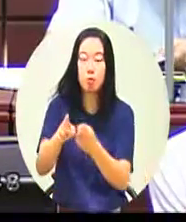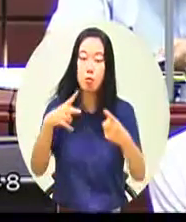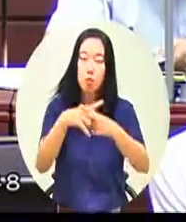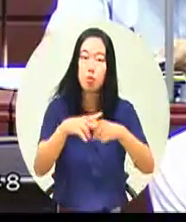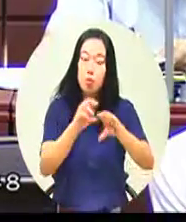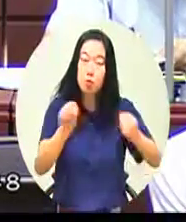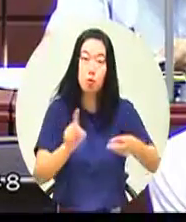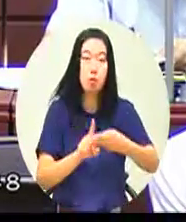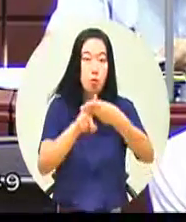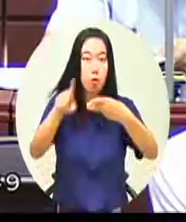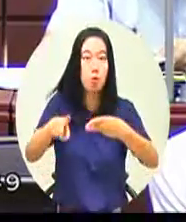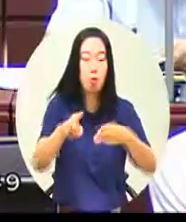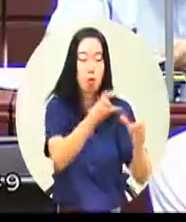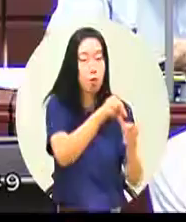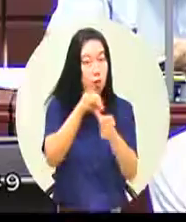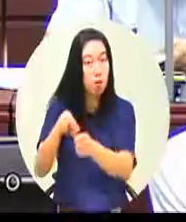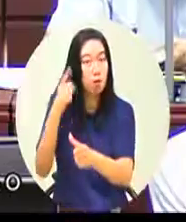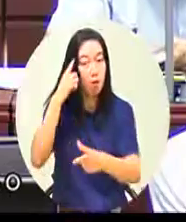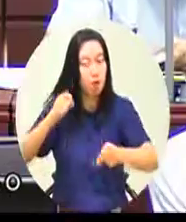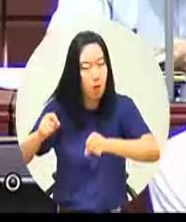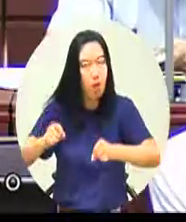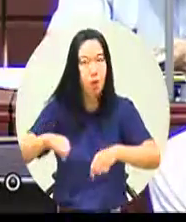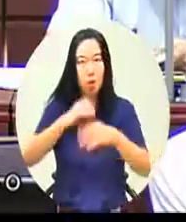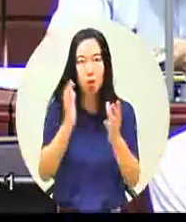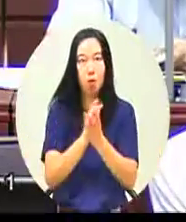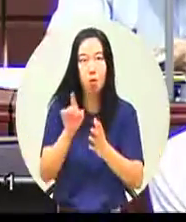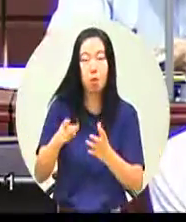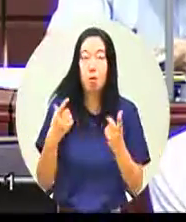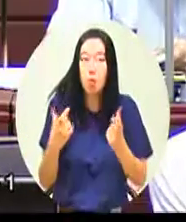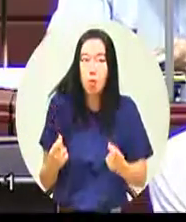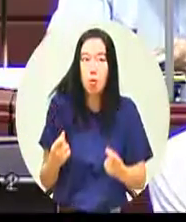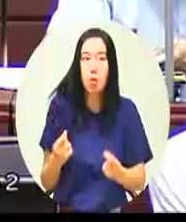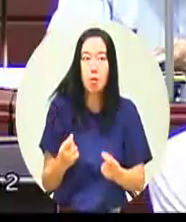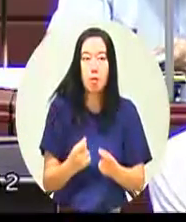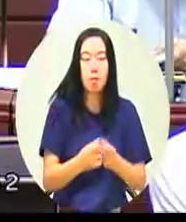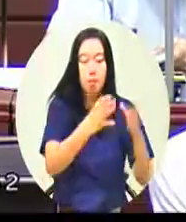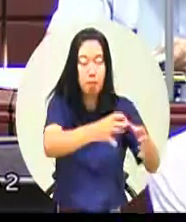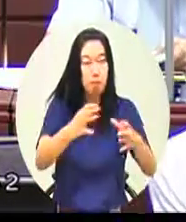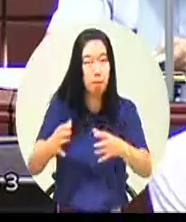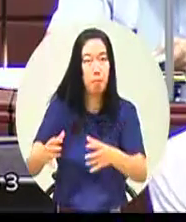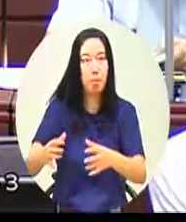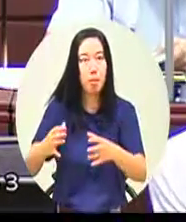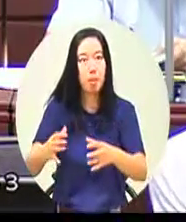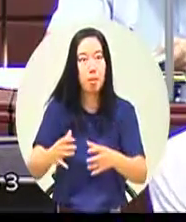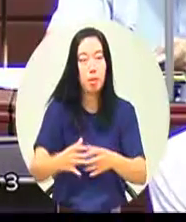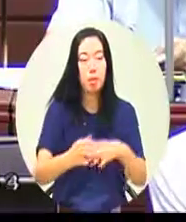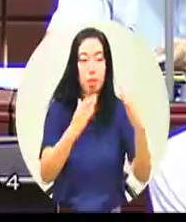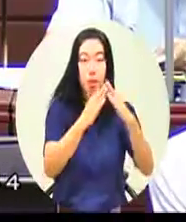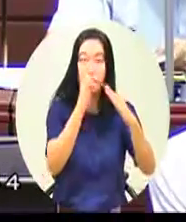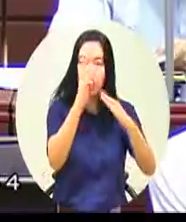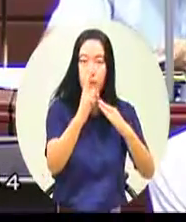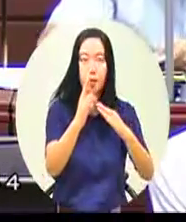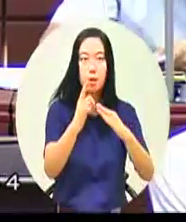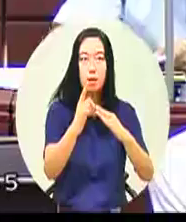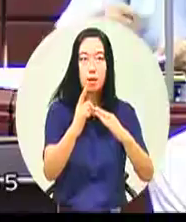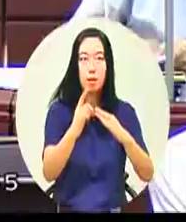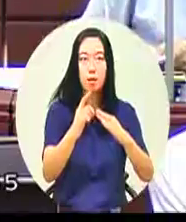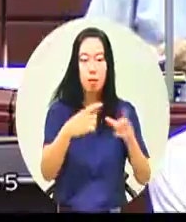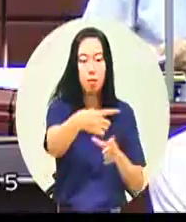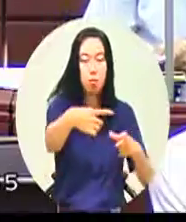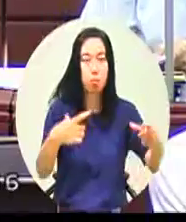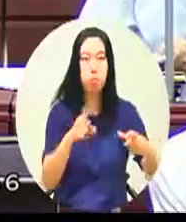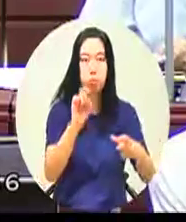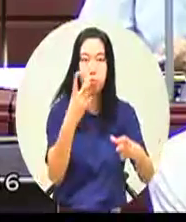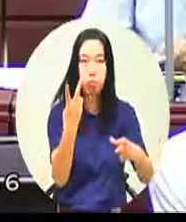置计划里面，我们所有的从原来的我们盖了每一户 有12坪地基，